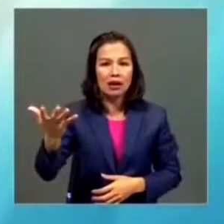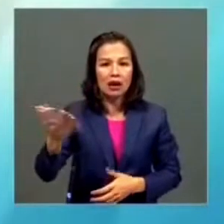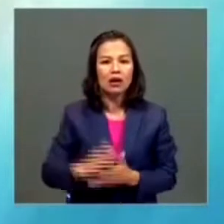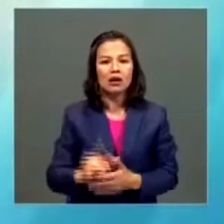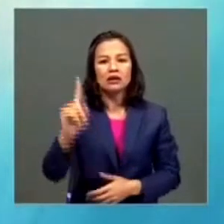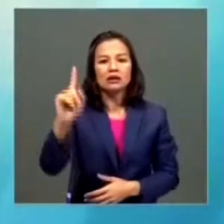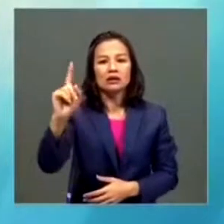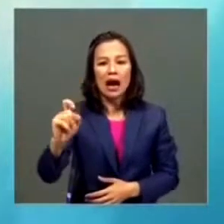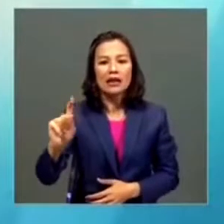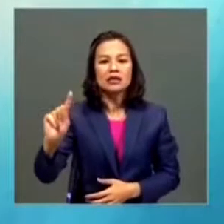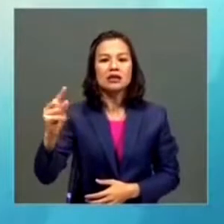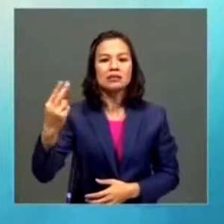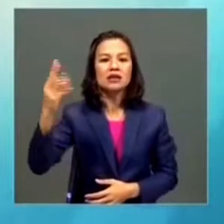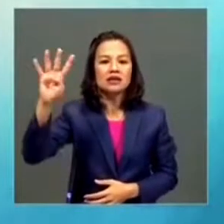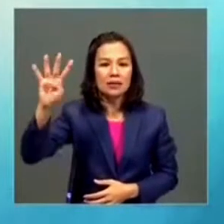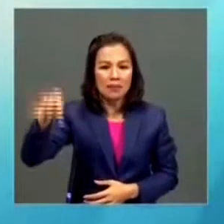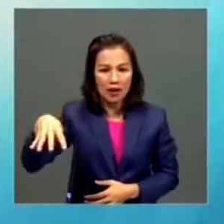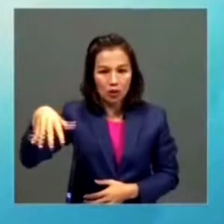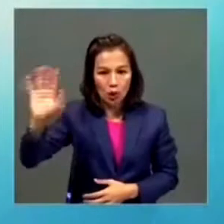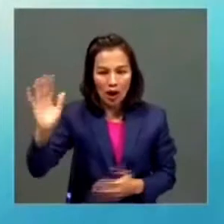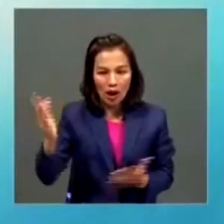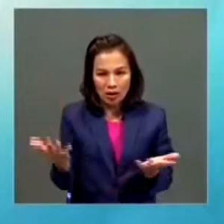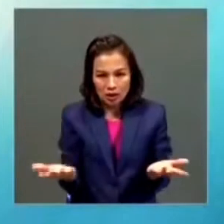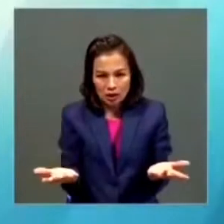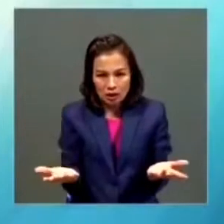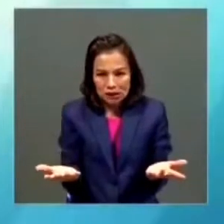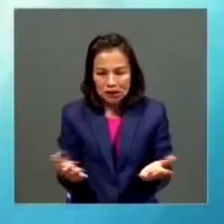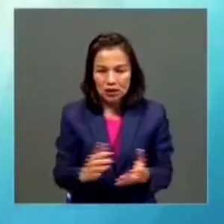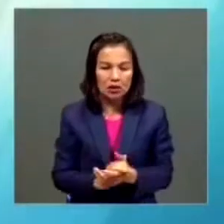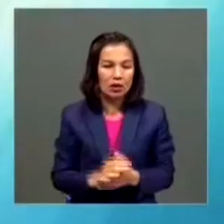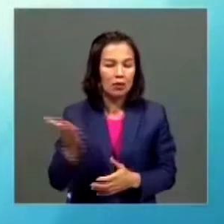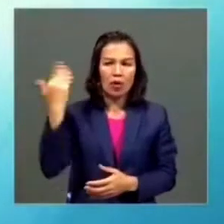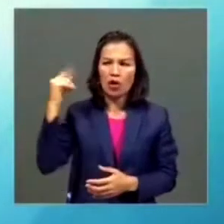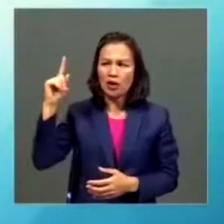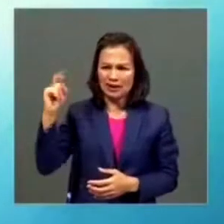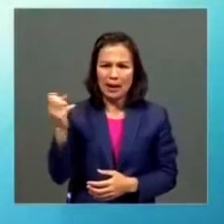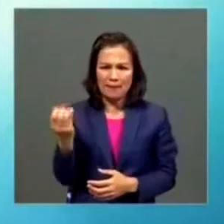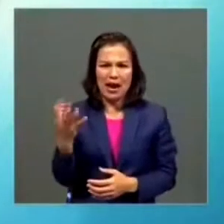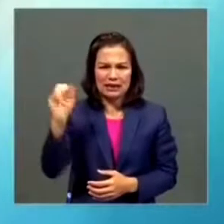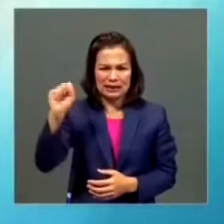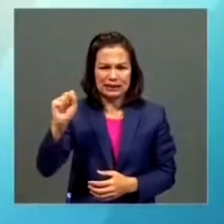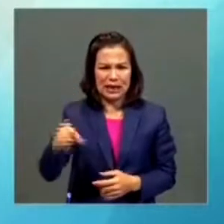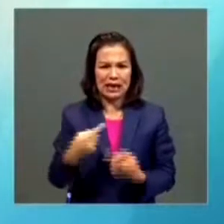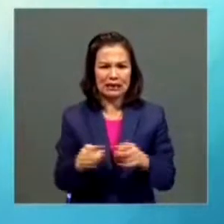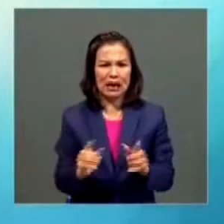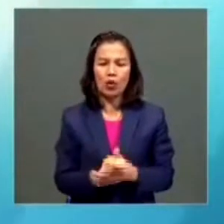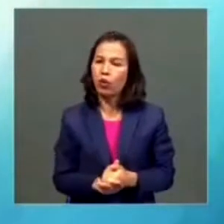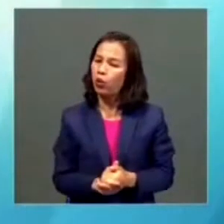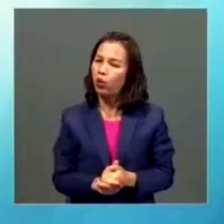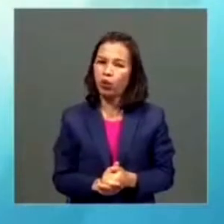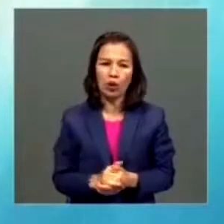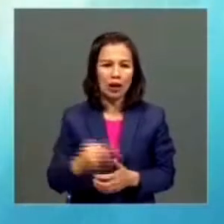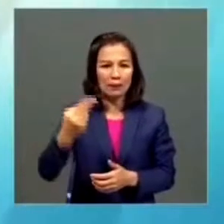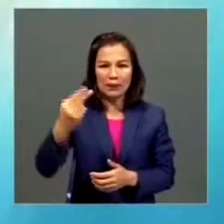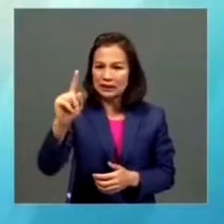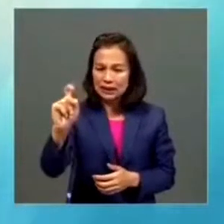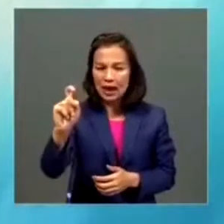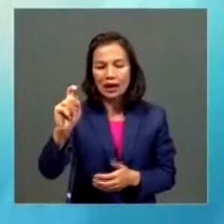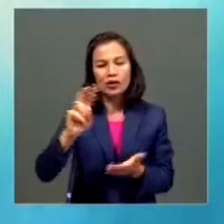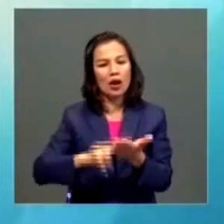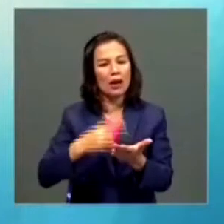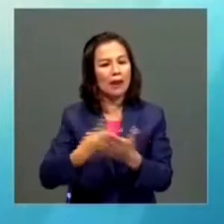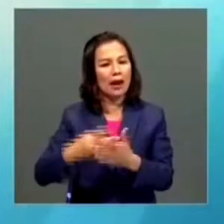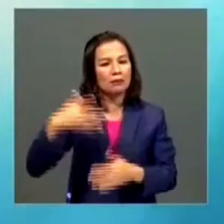ต 14,000 กว่าอันนี้ก่อนหน้านี้อาจจะเคยมีมากกว่านี้แต่ก็สูงนะครับเป็นหมื่นก็ถือว่าสูงทำให้ค